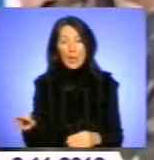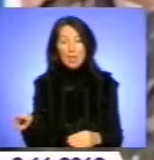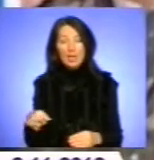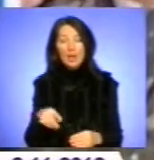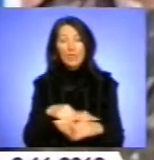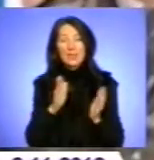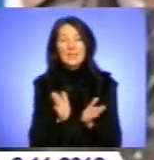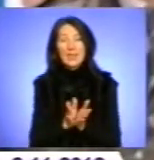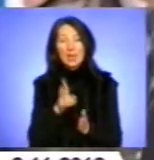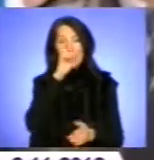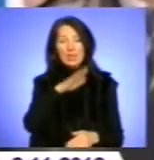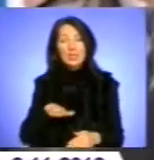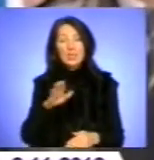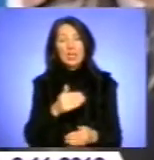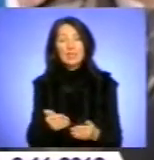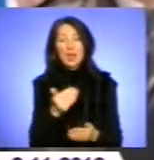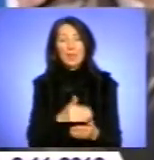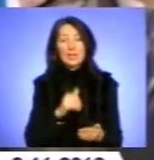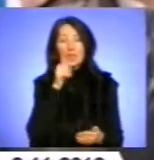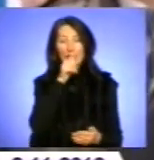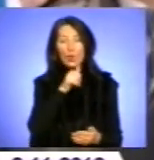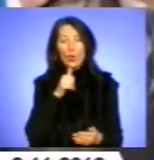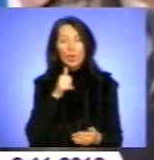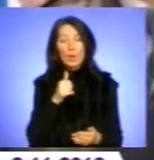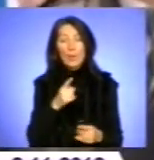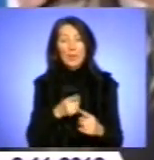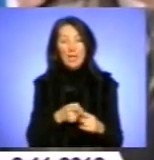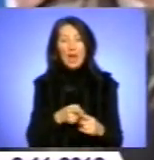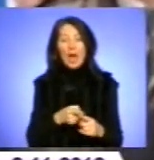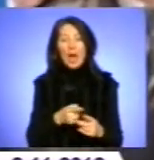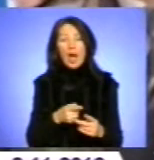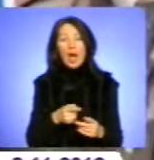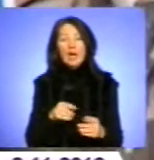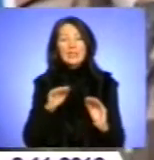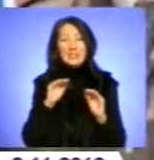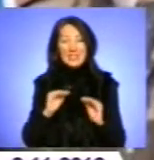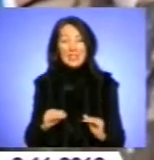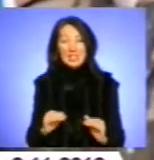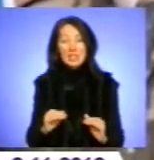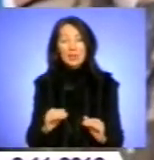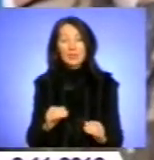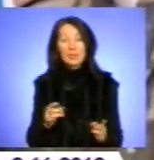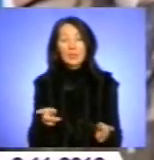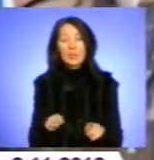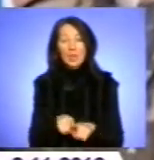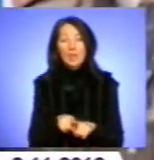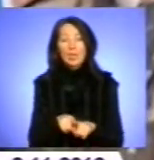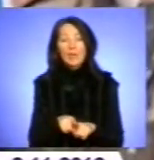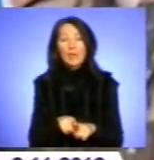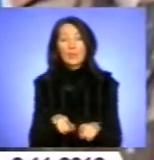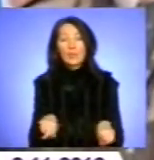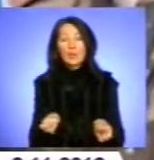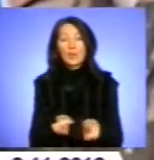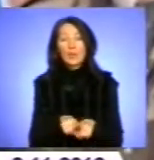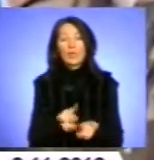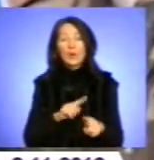по стране за последний год-полтора значительно снижена, тем не менее, такого бурного